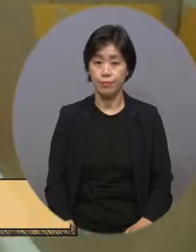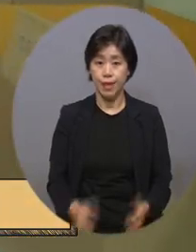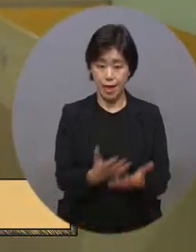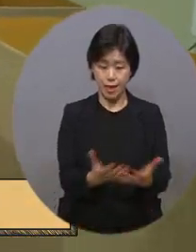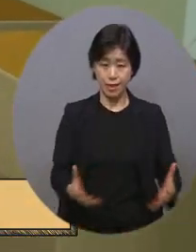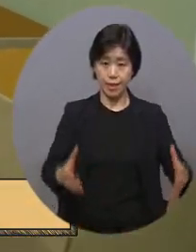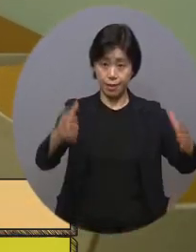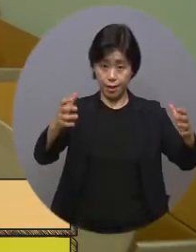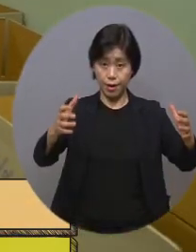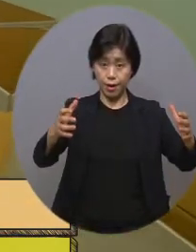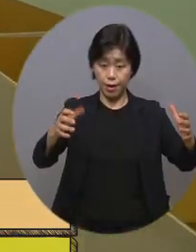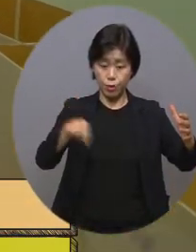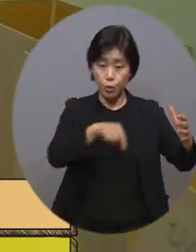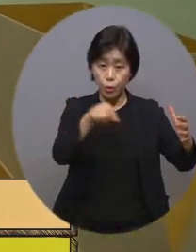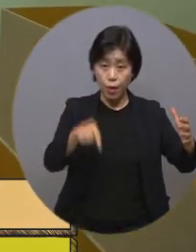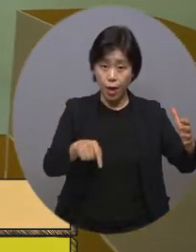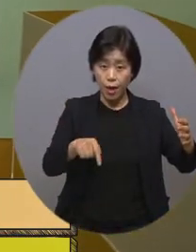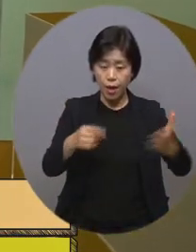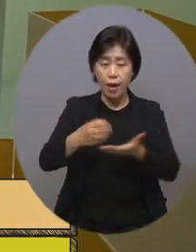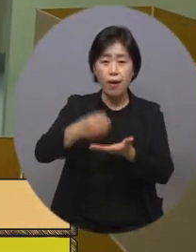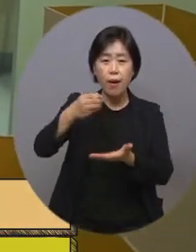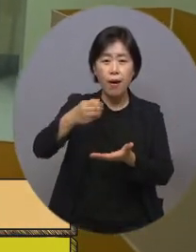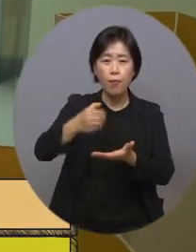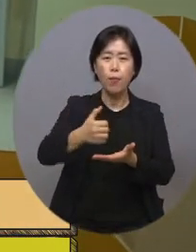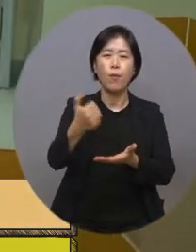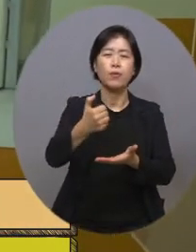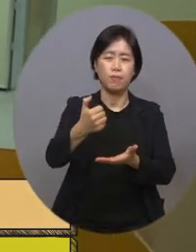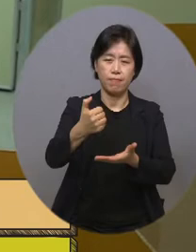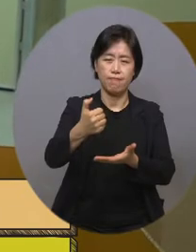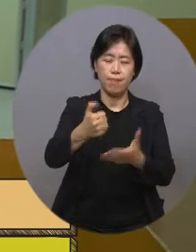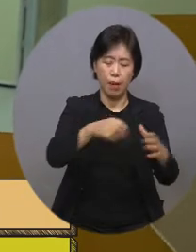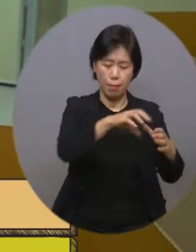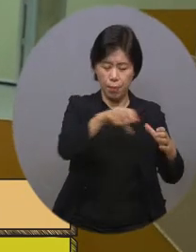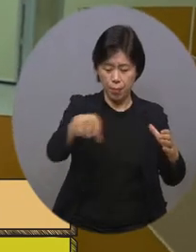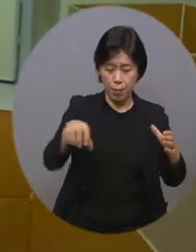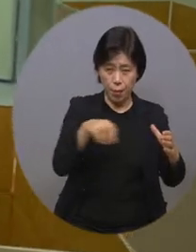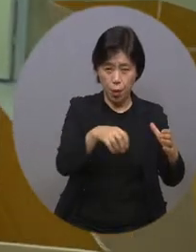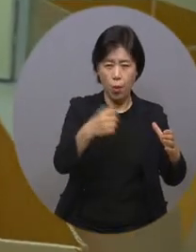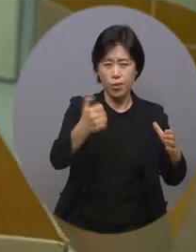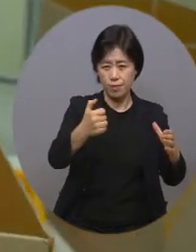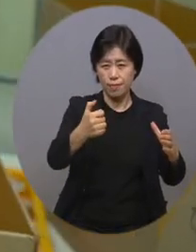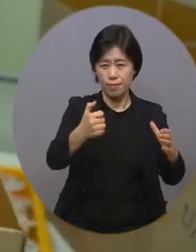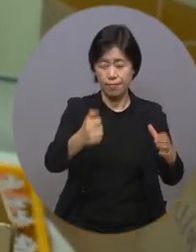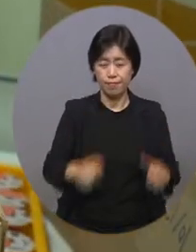한 상자에 50개씩 집어넣으면 50개씩이요?